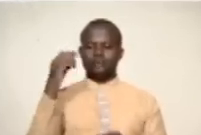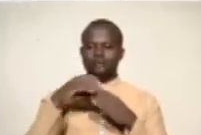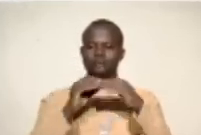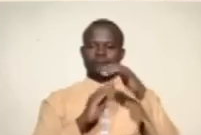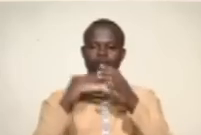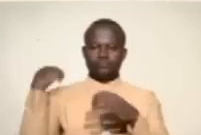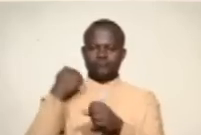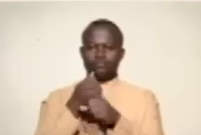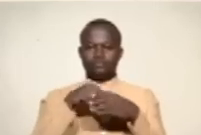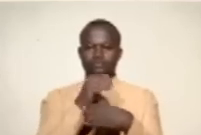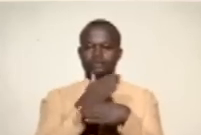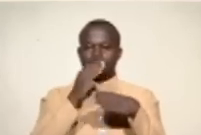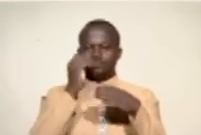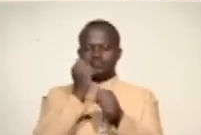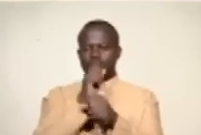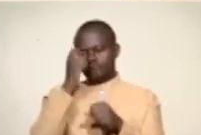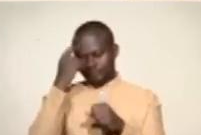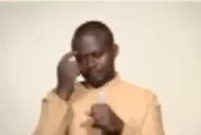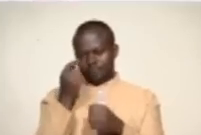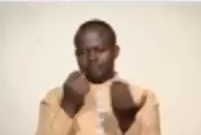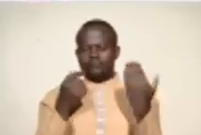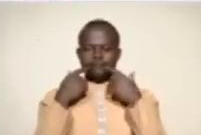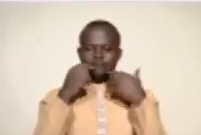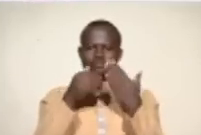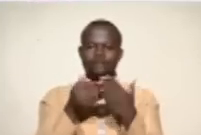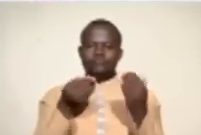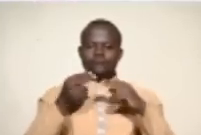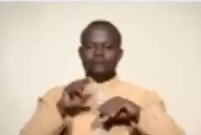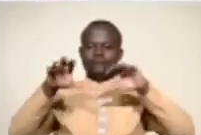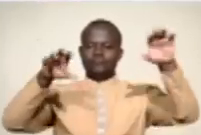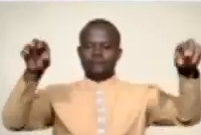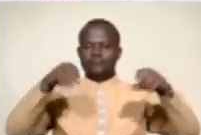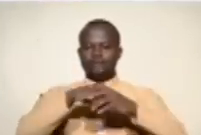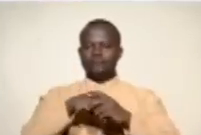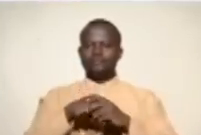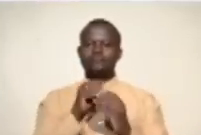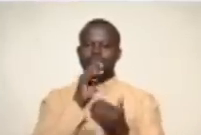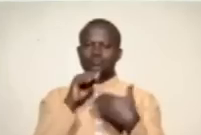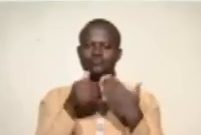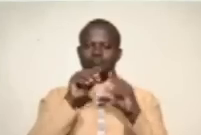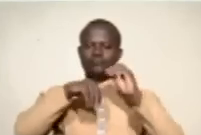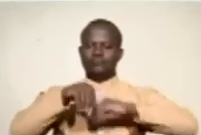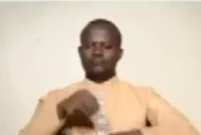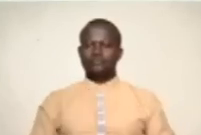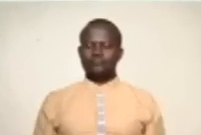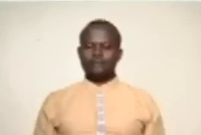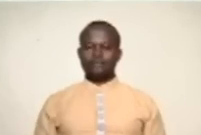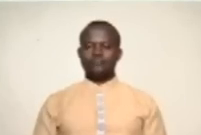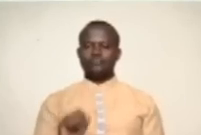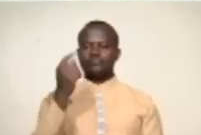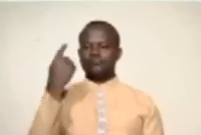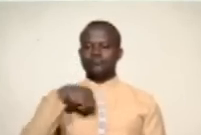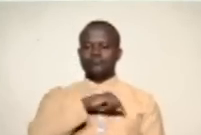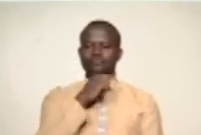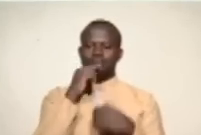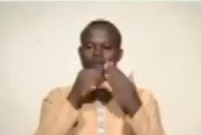muri Minisiteri y'abakozi ba Leta n'umurimo avuga ko ibi biganiro byabereye hirya no hino mu ntara byitezweho umusaruro. Cyambere n'uvuga ngo ese